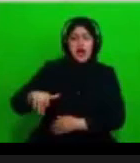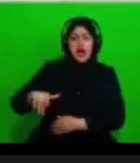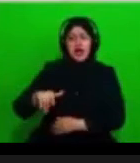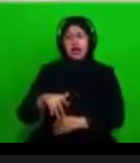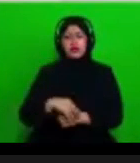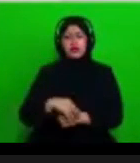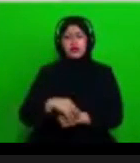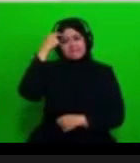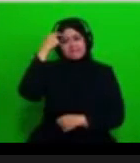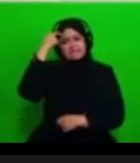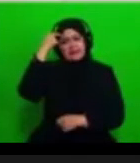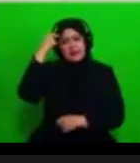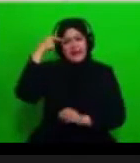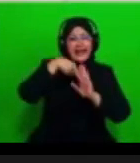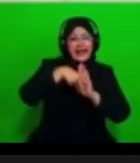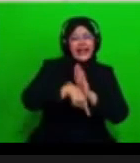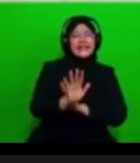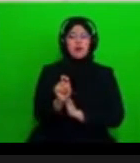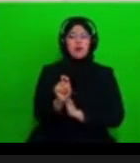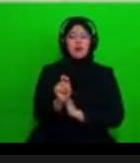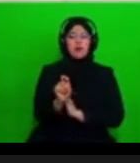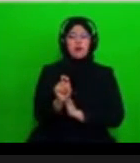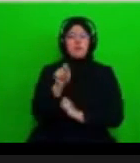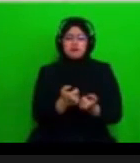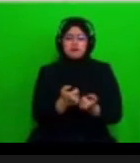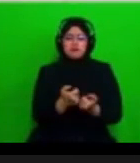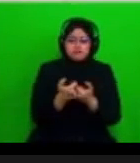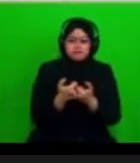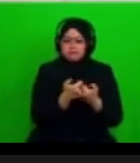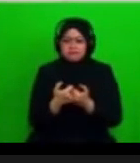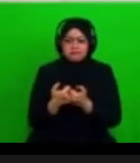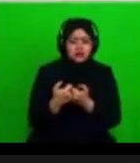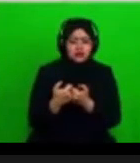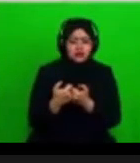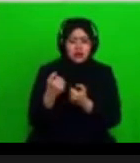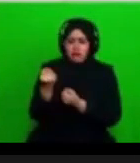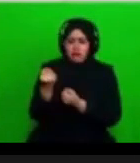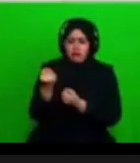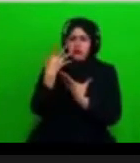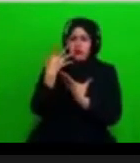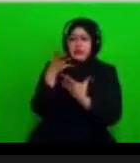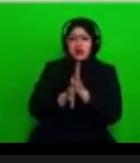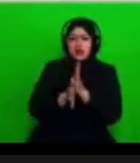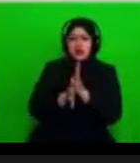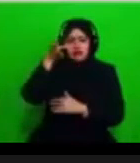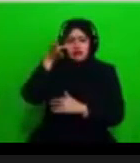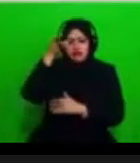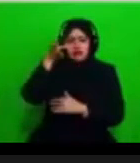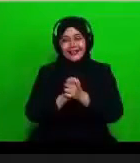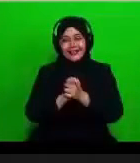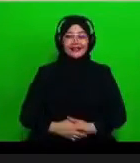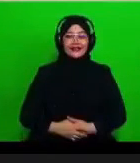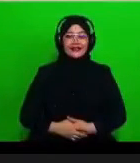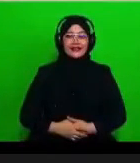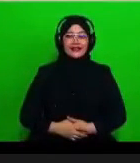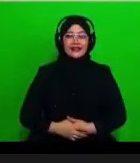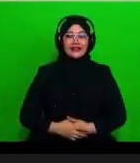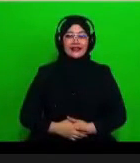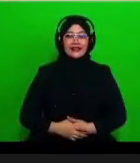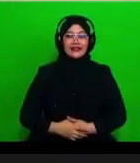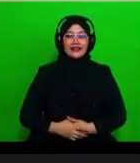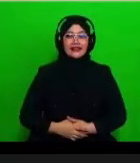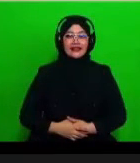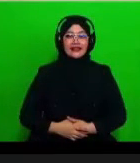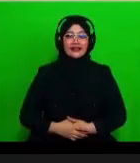salah. Pengaruh media sosial dan teknologi terhadap anak di saat ini adalah menjadi salah satu